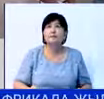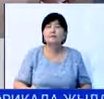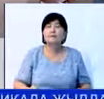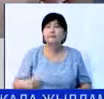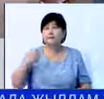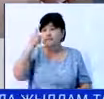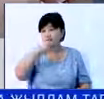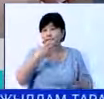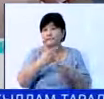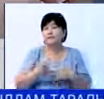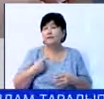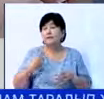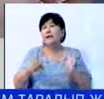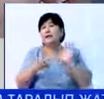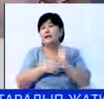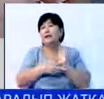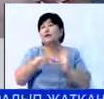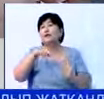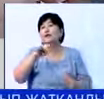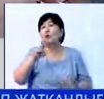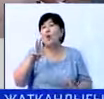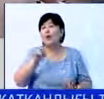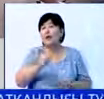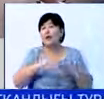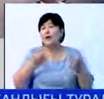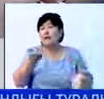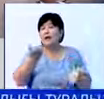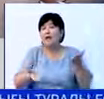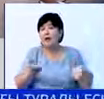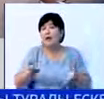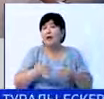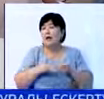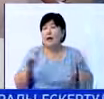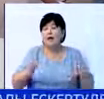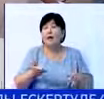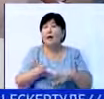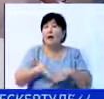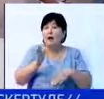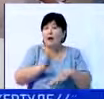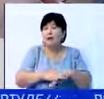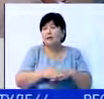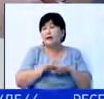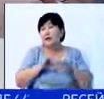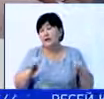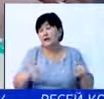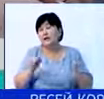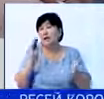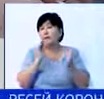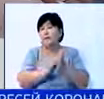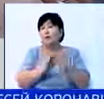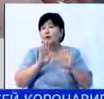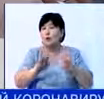Жеке бірлікке 8 тоннадан салмақ аспауға тиісті. Асқан жағдайларда өзінің белгіленген орындар